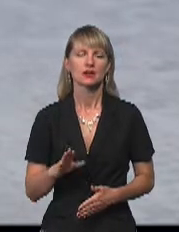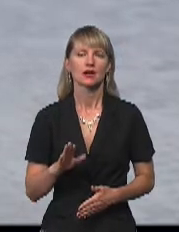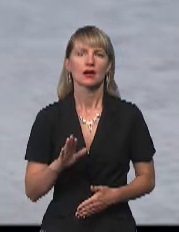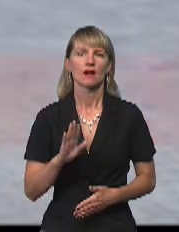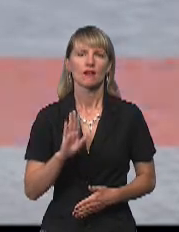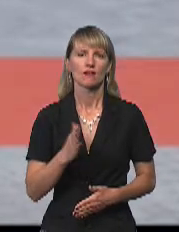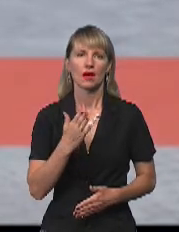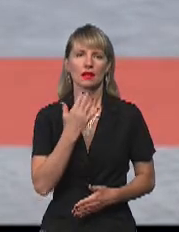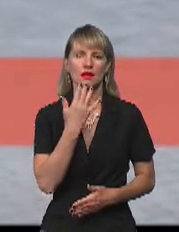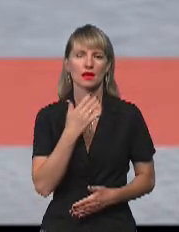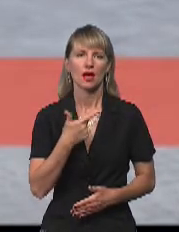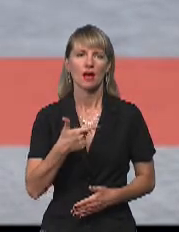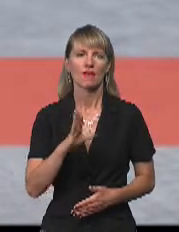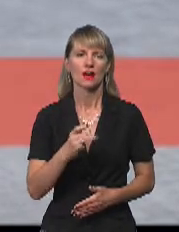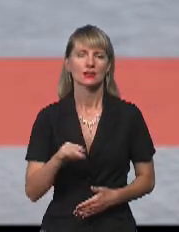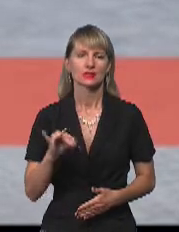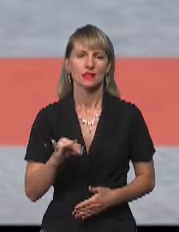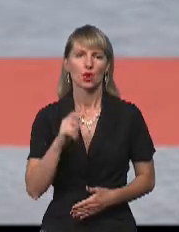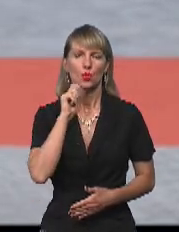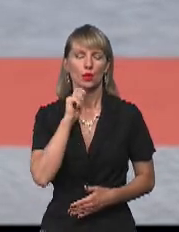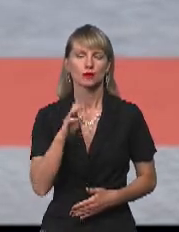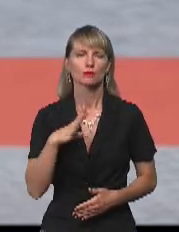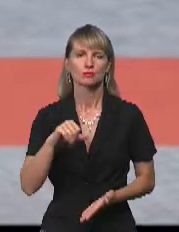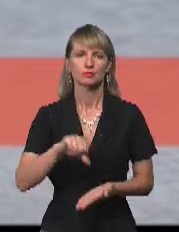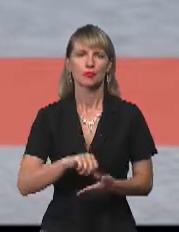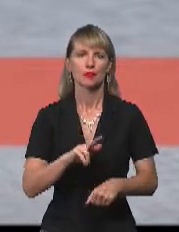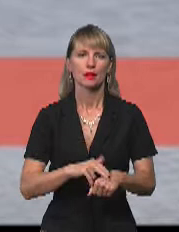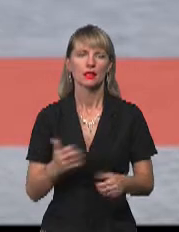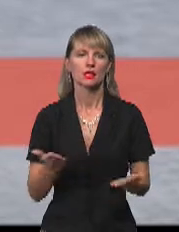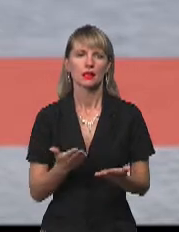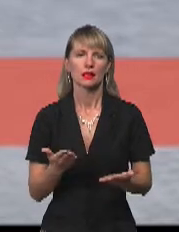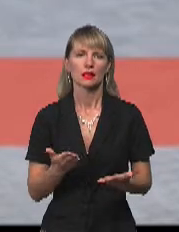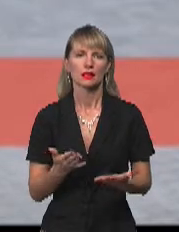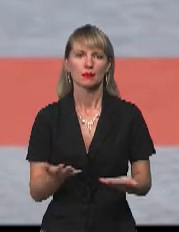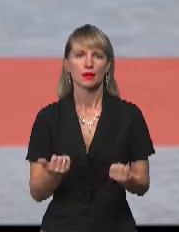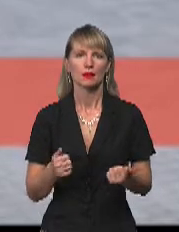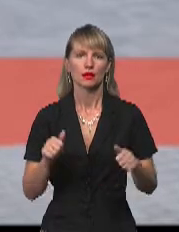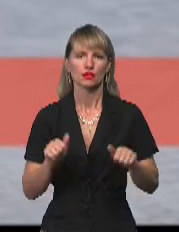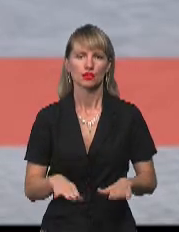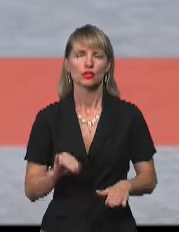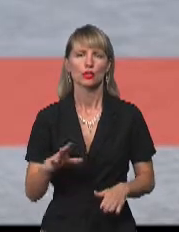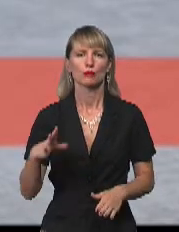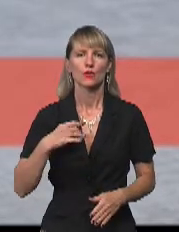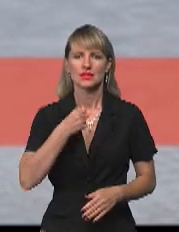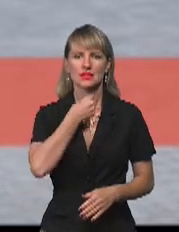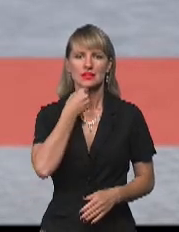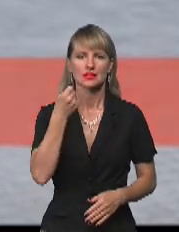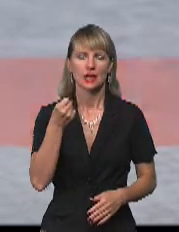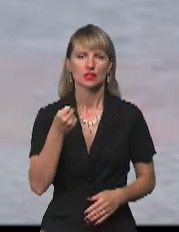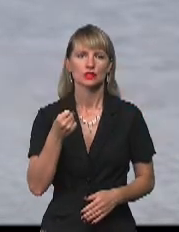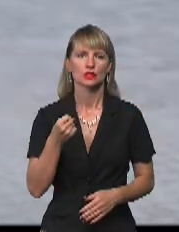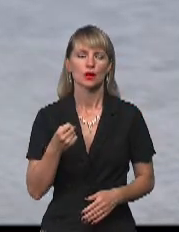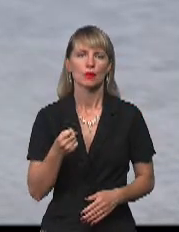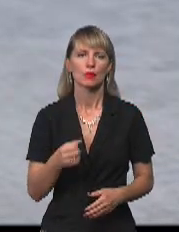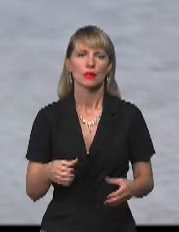гвардії України був присутній ще поліцейський, який приймав ті чи інші рішення, був старшим наряду